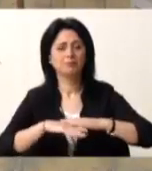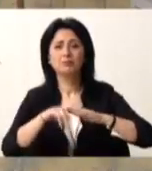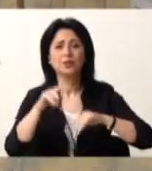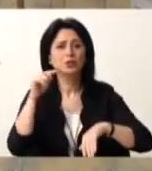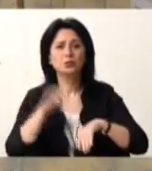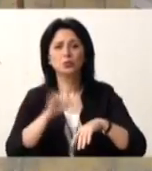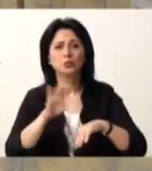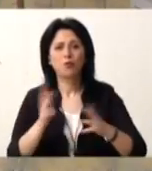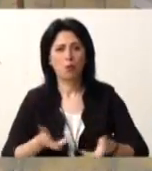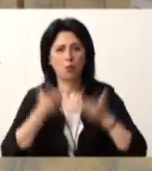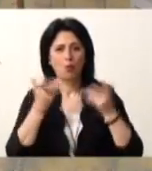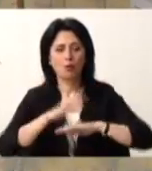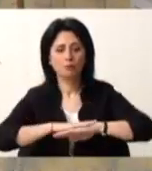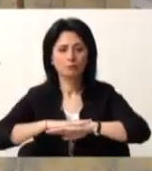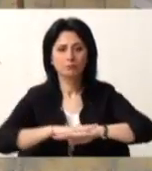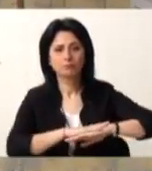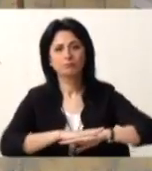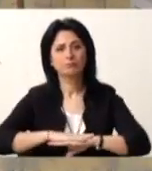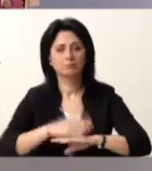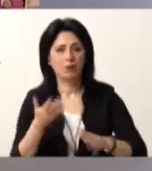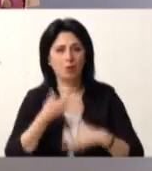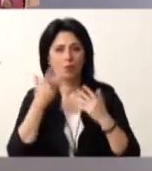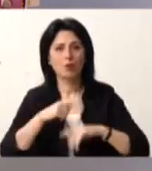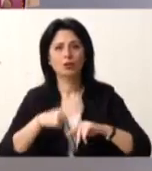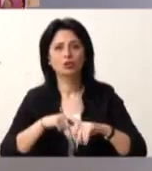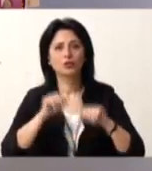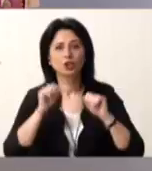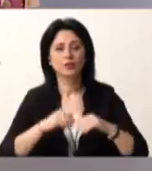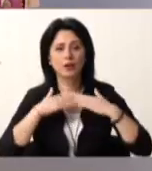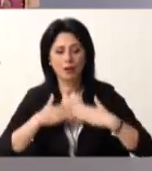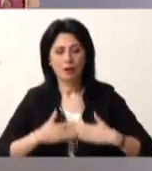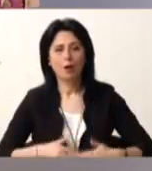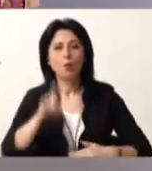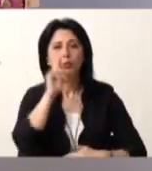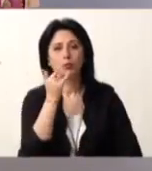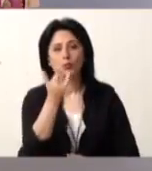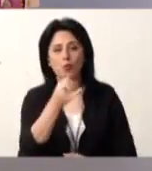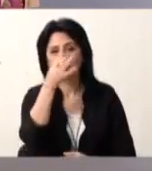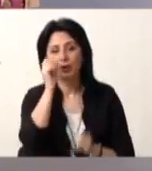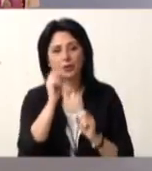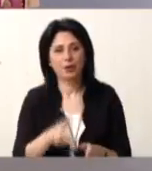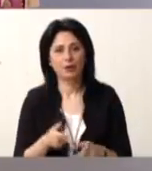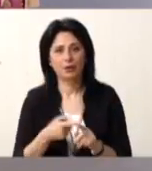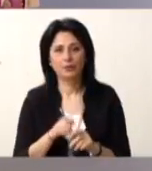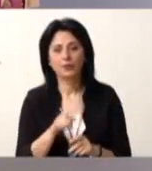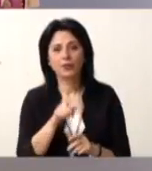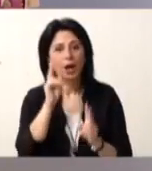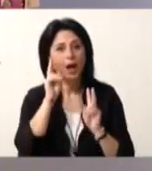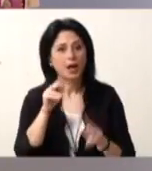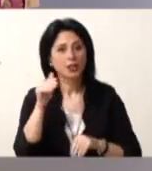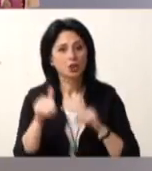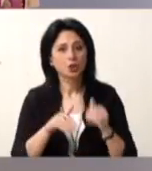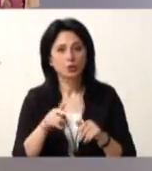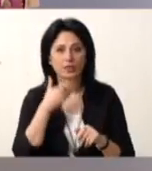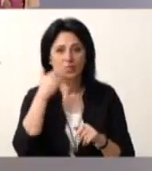არ გიზღუდავთ მოძრაობას, ანუ ძალიან დრეკადია და შეგიძლიათ განათავსოთ ისე, როგორც თქვენ მოგწონთ. მოკლედ, თუ თქვენ არ იცით ცურვა,